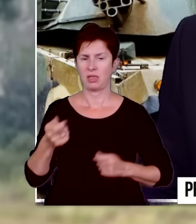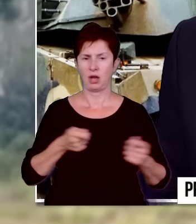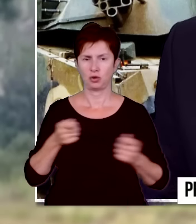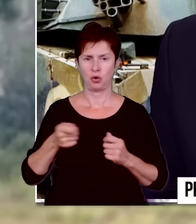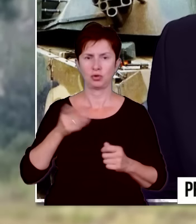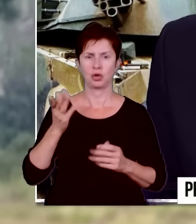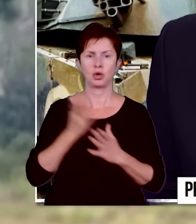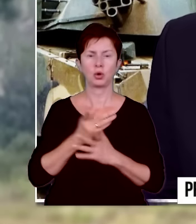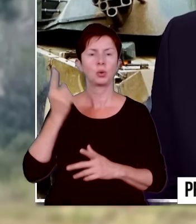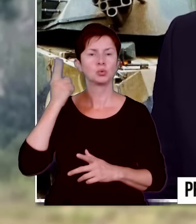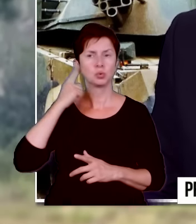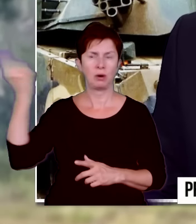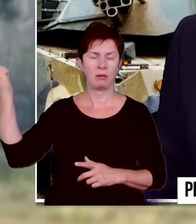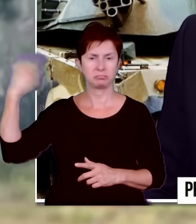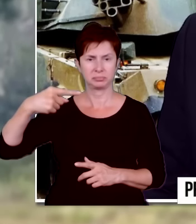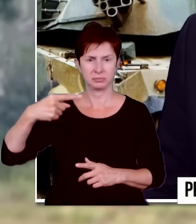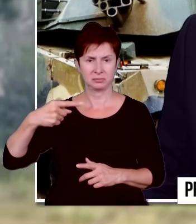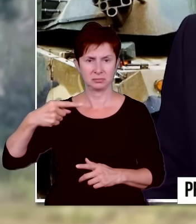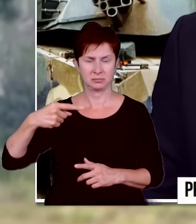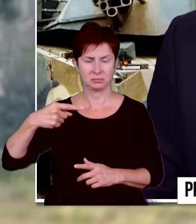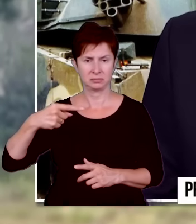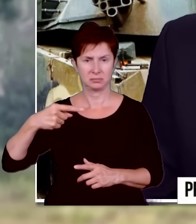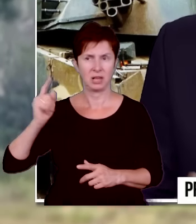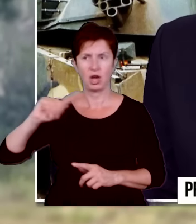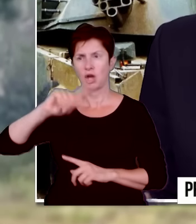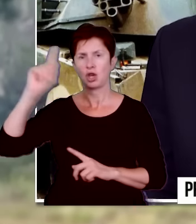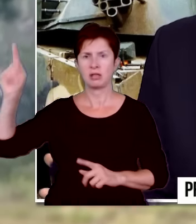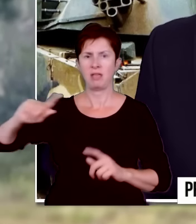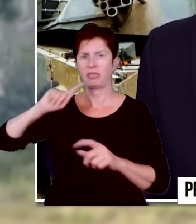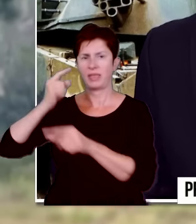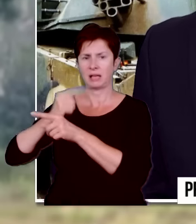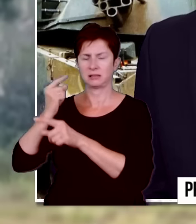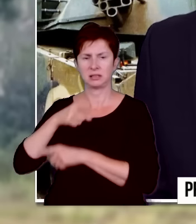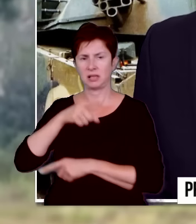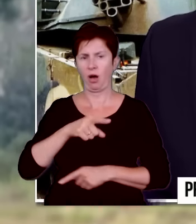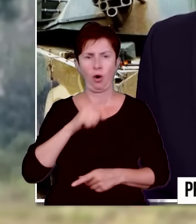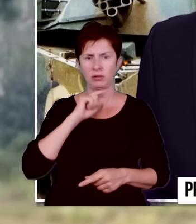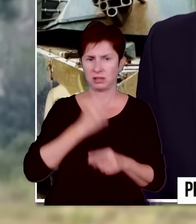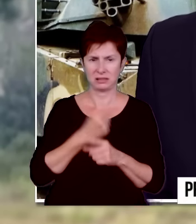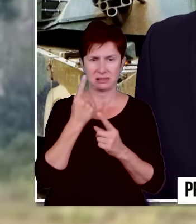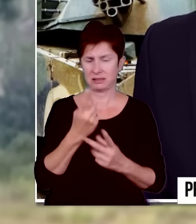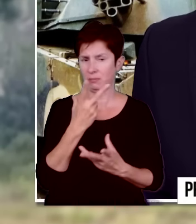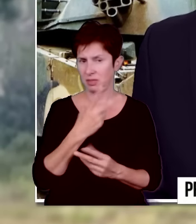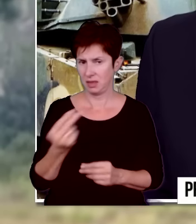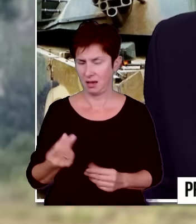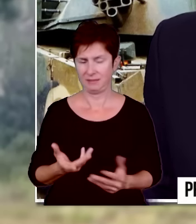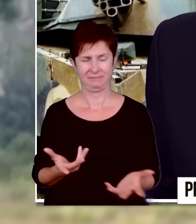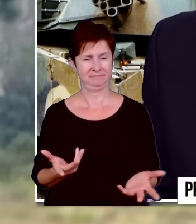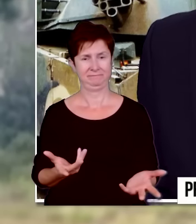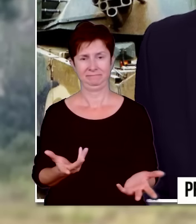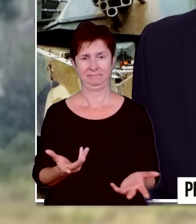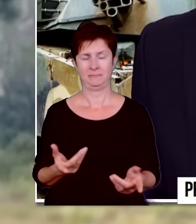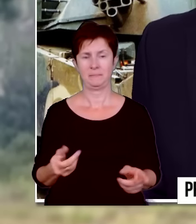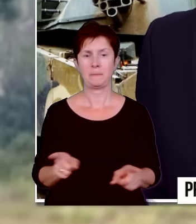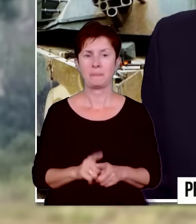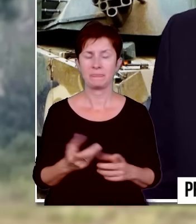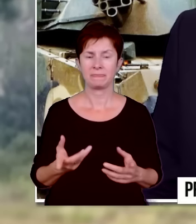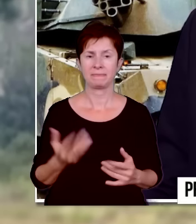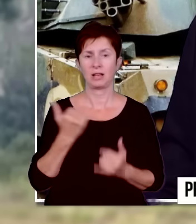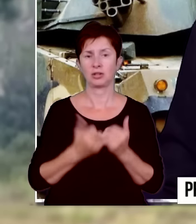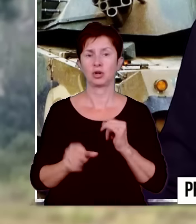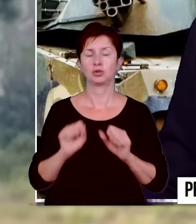ludzi którzy podejmują decyzj w Monie za jego plecami no a po drugie Kiedy wychodzą tego typu sytuacje czy karygodne błędy